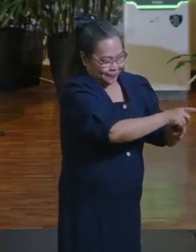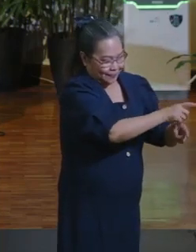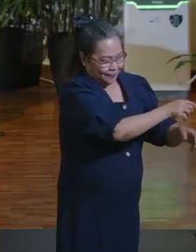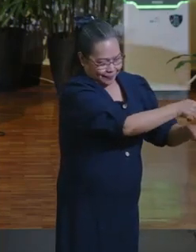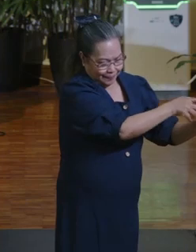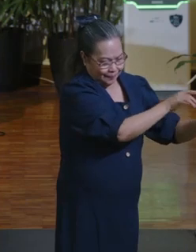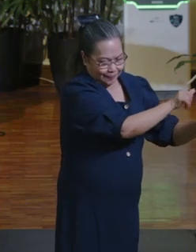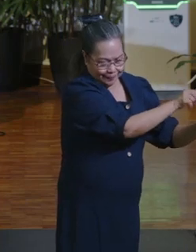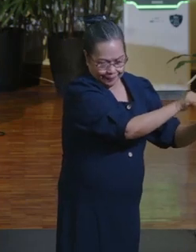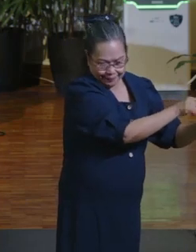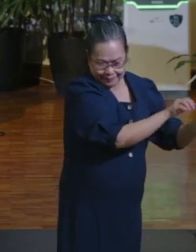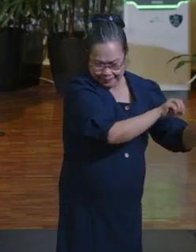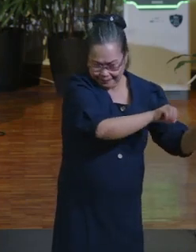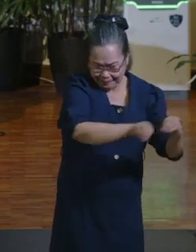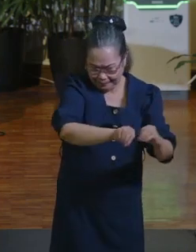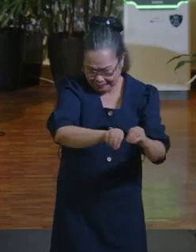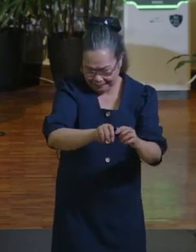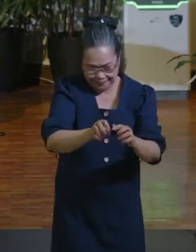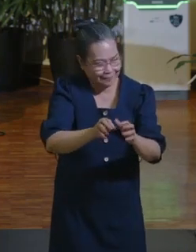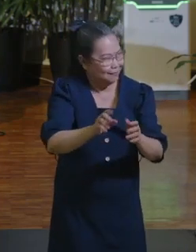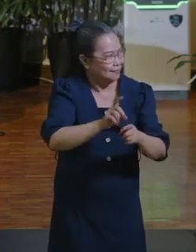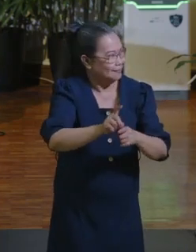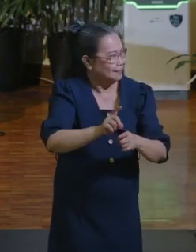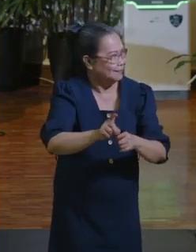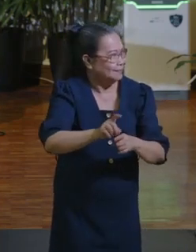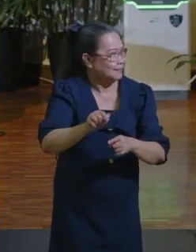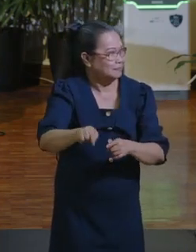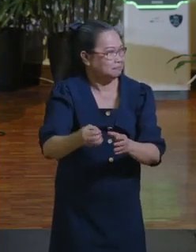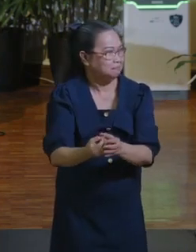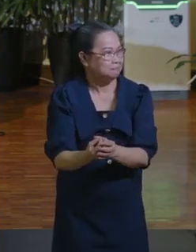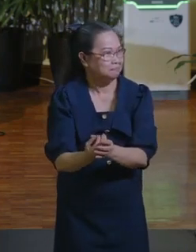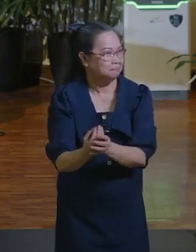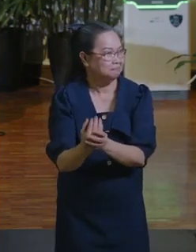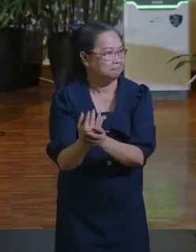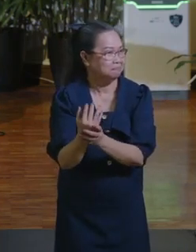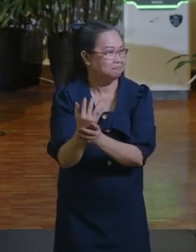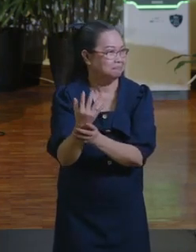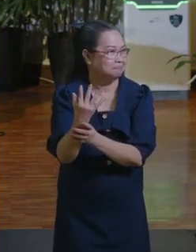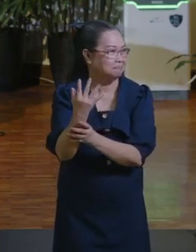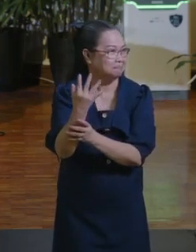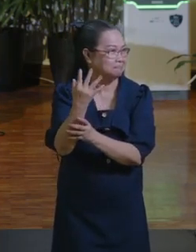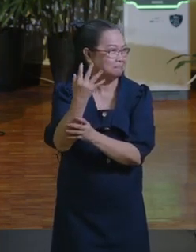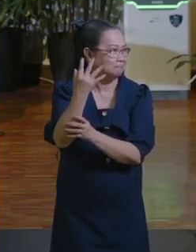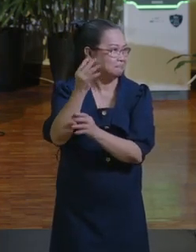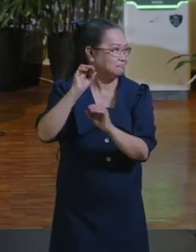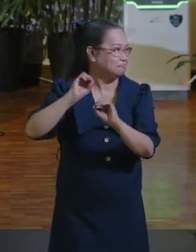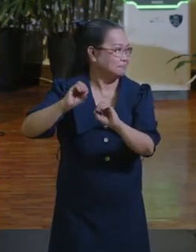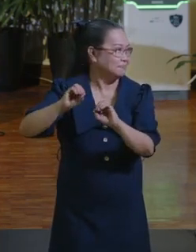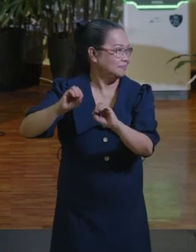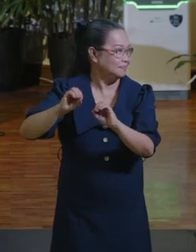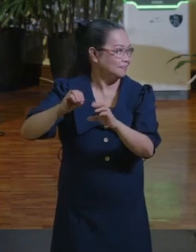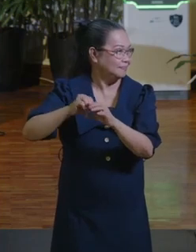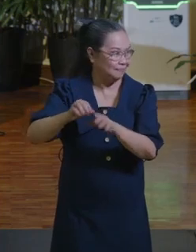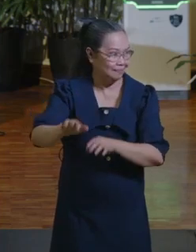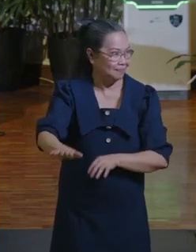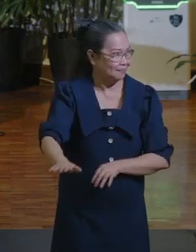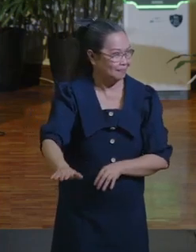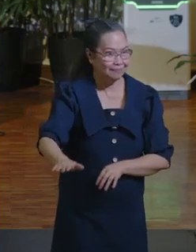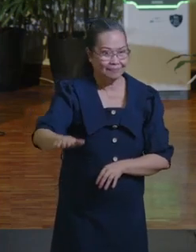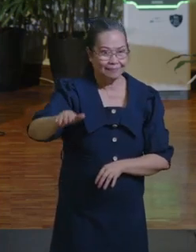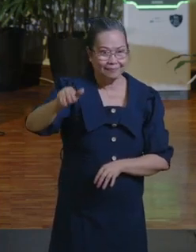proteksyon, ang edukasyon, at kung minsan, ang mentoring sa isang